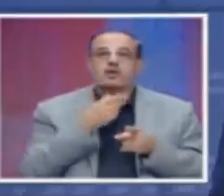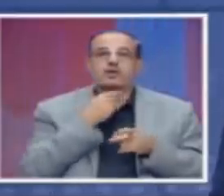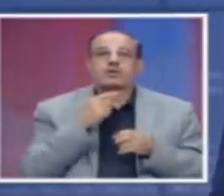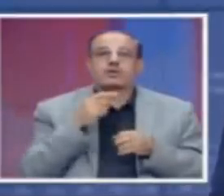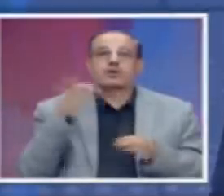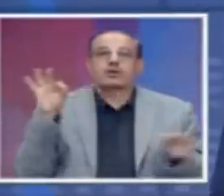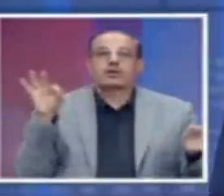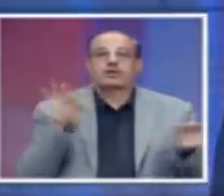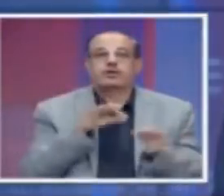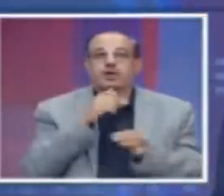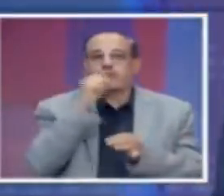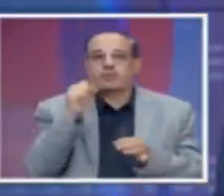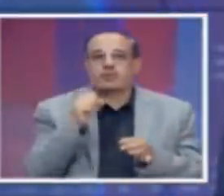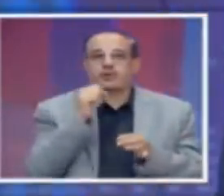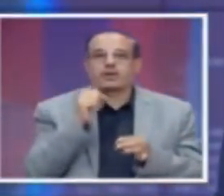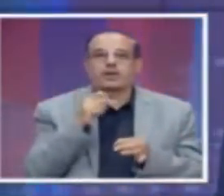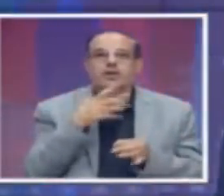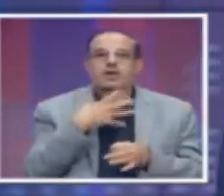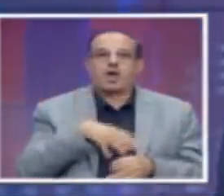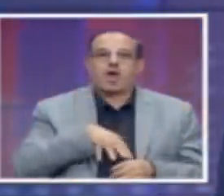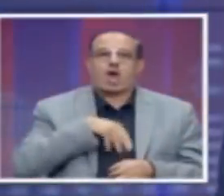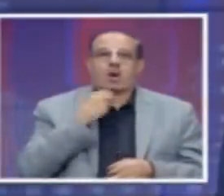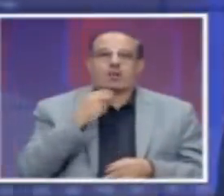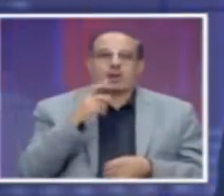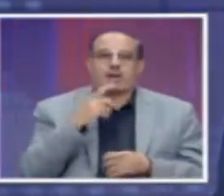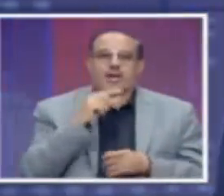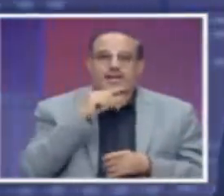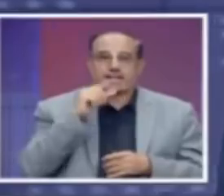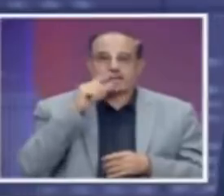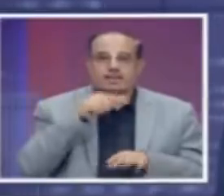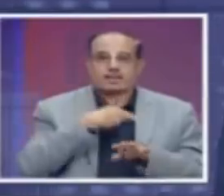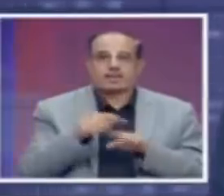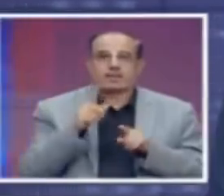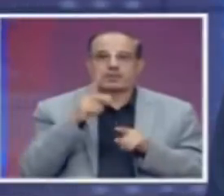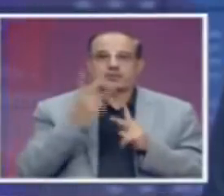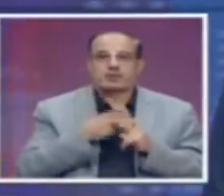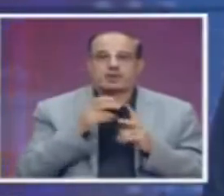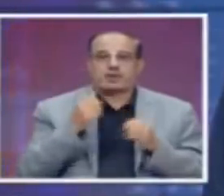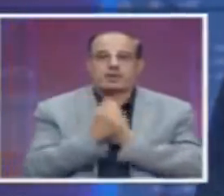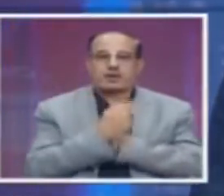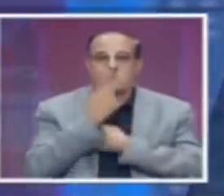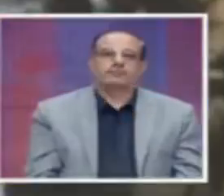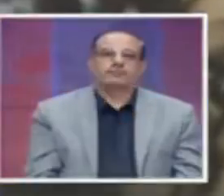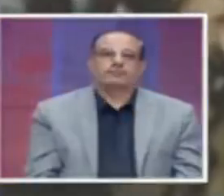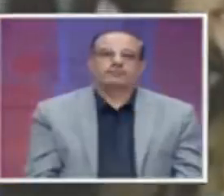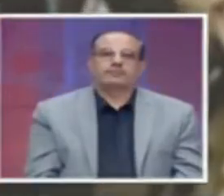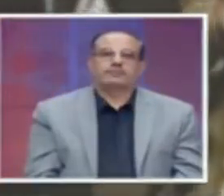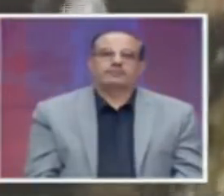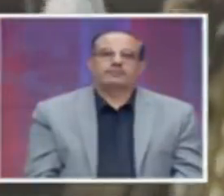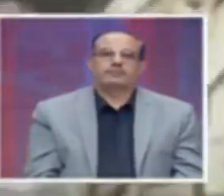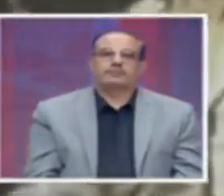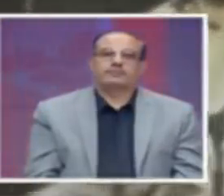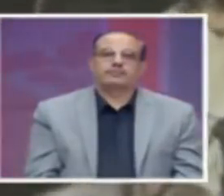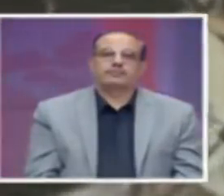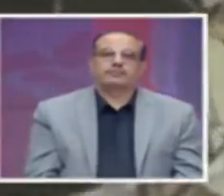13. المهرجان يروج للإنشاد والموسيقى الروحية ودورهما في التقريب بين الشعوب والحضارات.